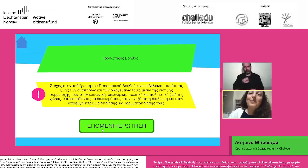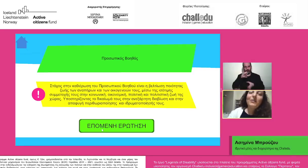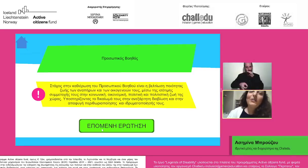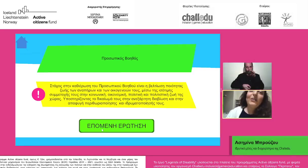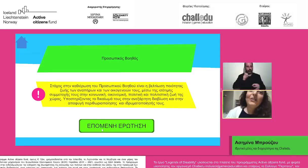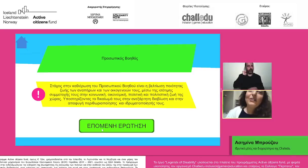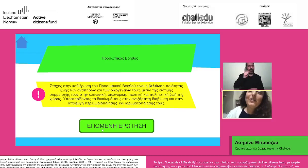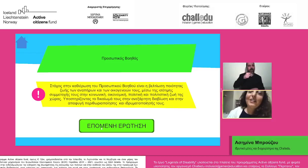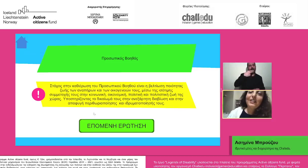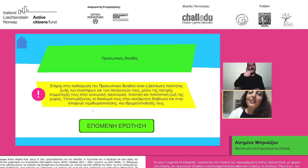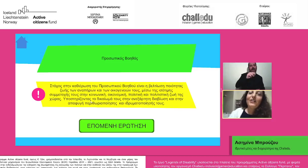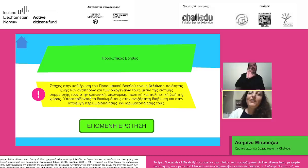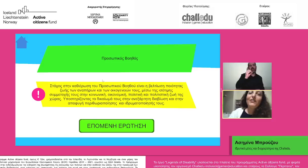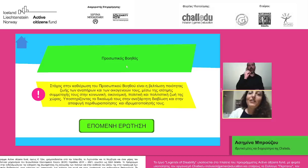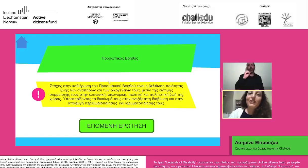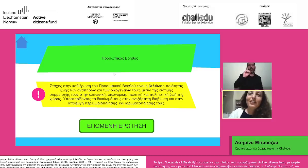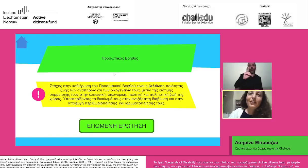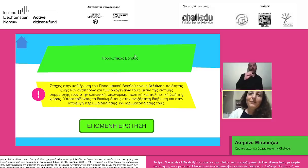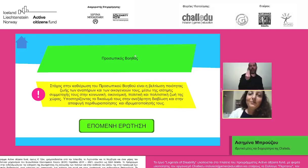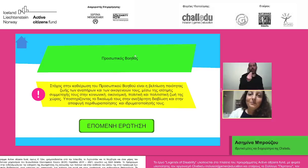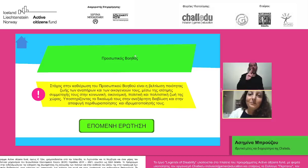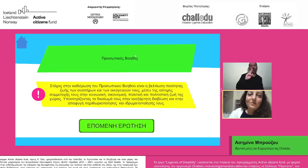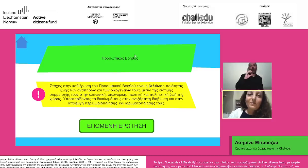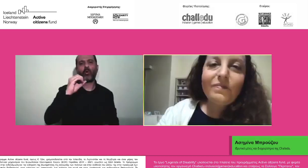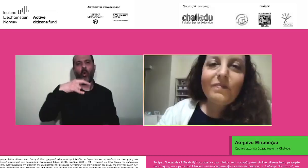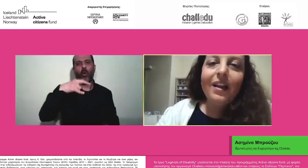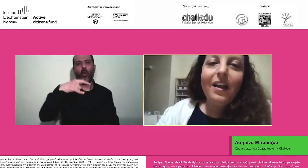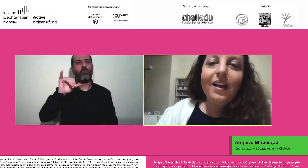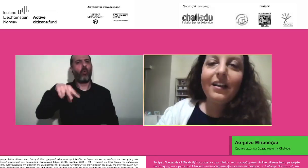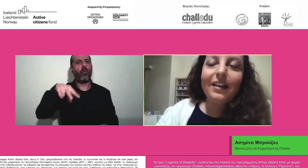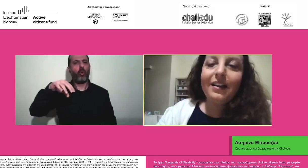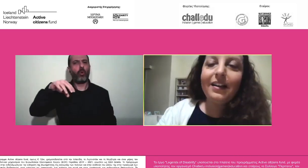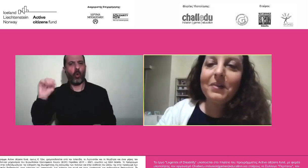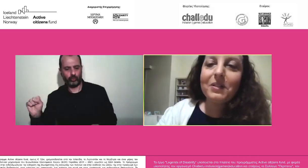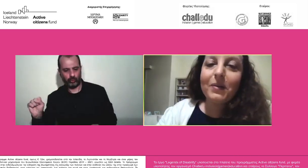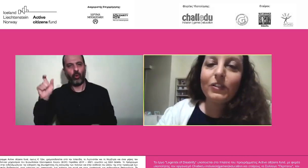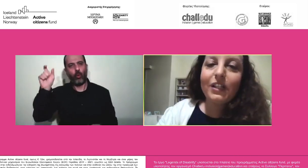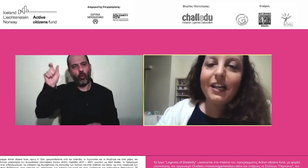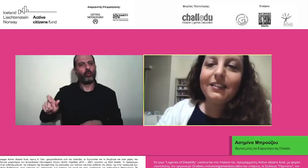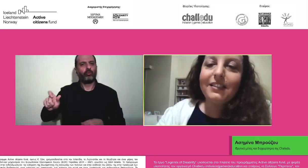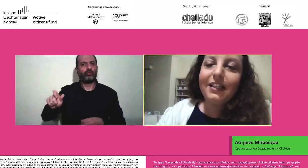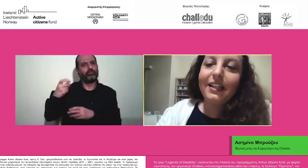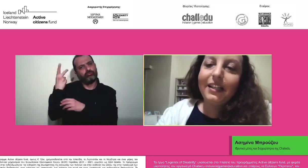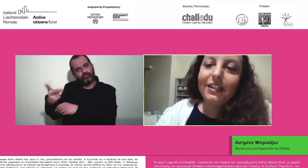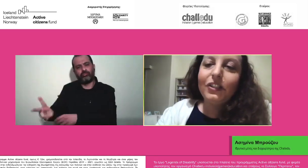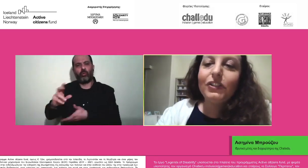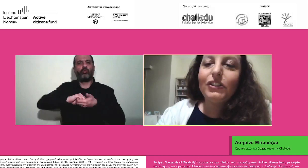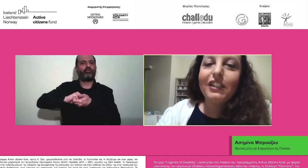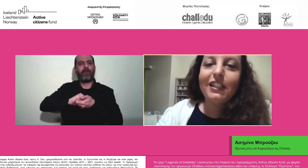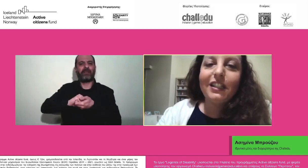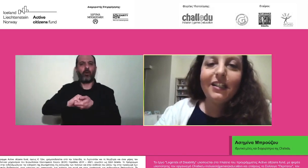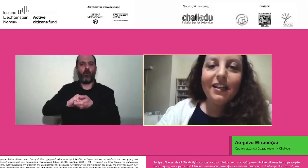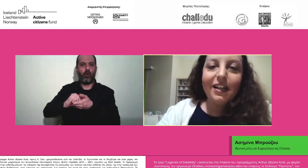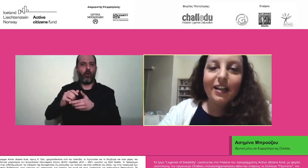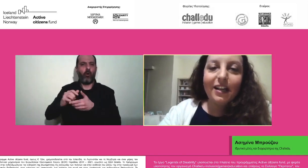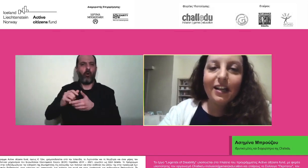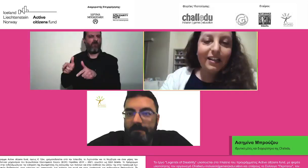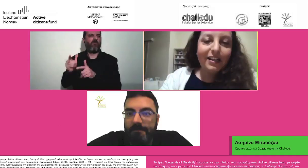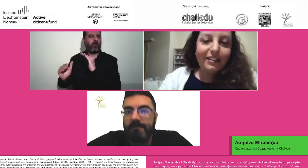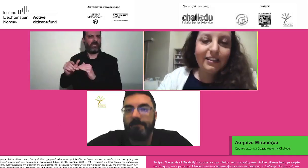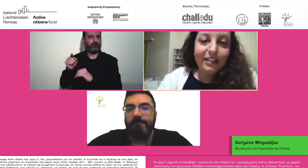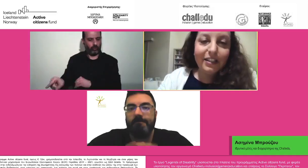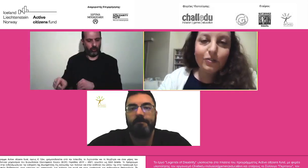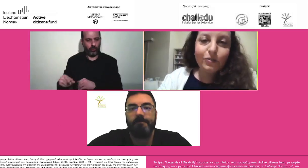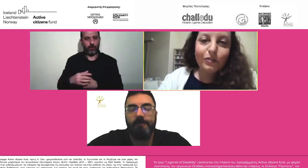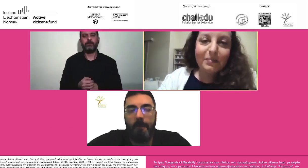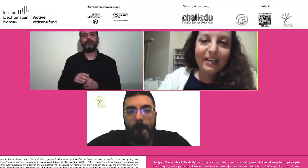Θεοδωρόπουλο από το Σωματείο Φροντίζω, για να μας παρουσιάσει εκείνος